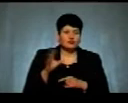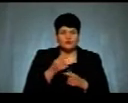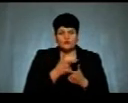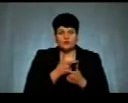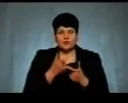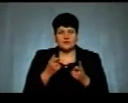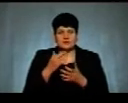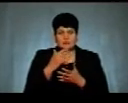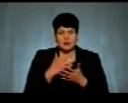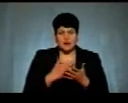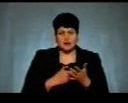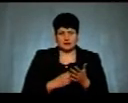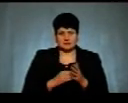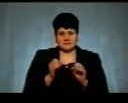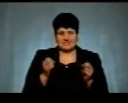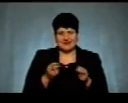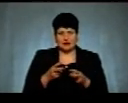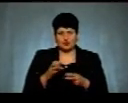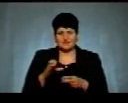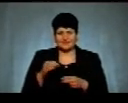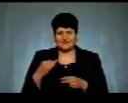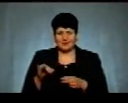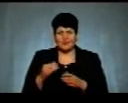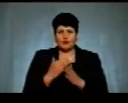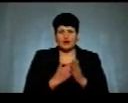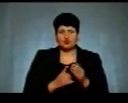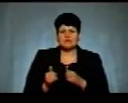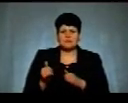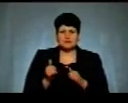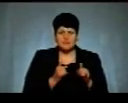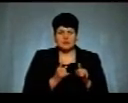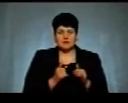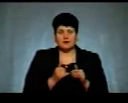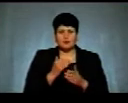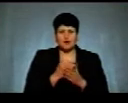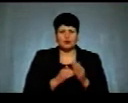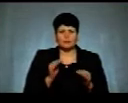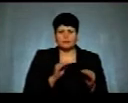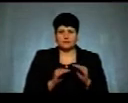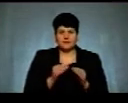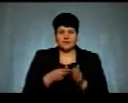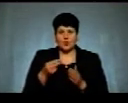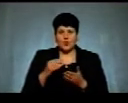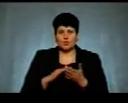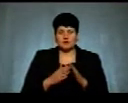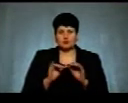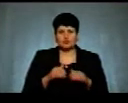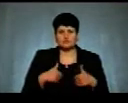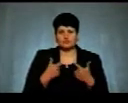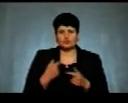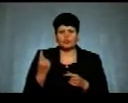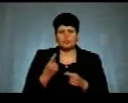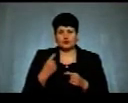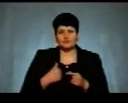переліку військово-облікових спеціальностей, порядок забезпечення, порядок укладання контрактів, можна звернутися до обласного